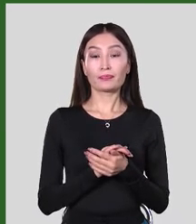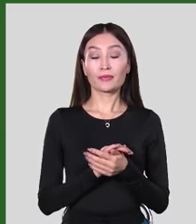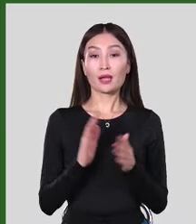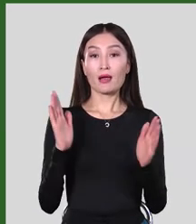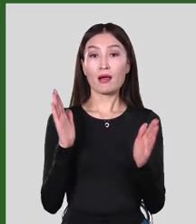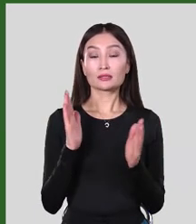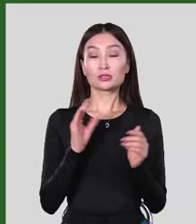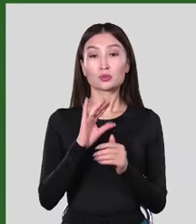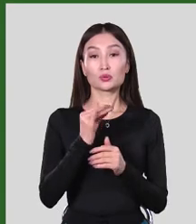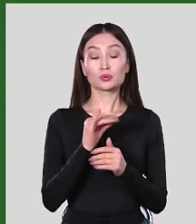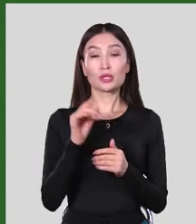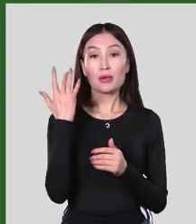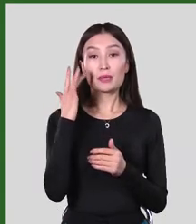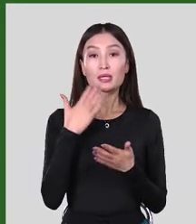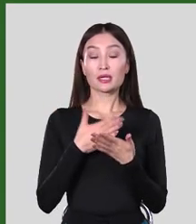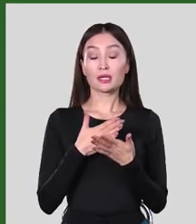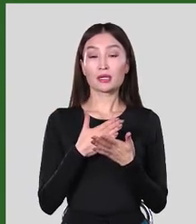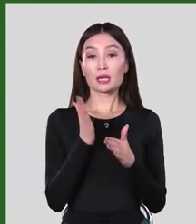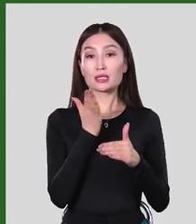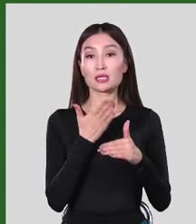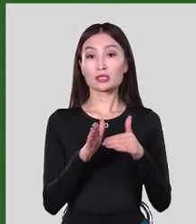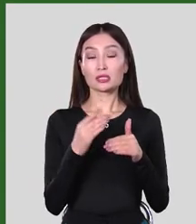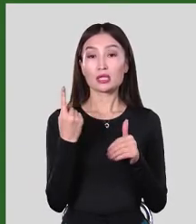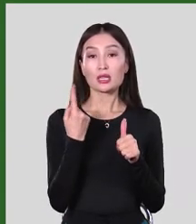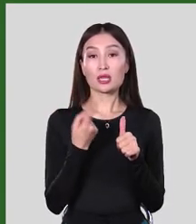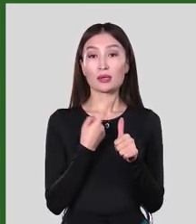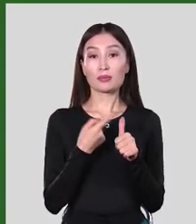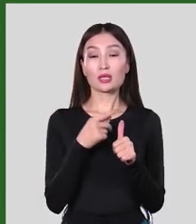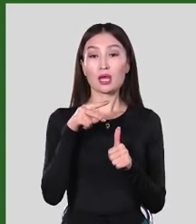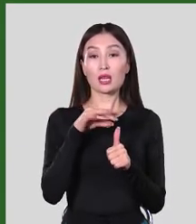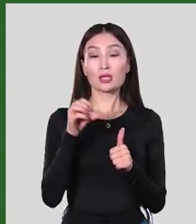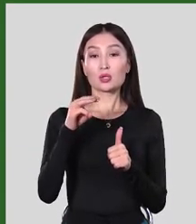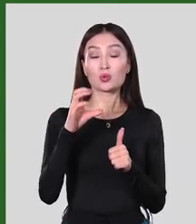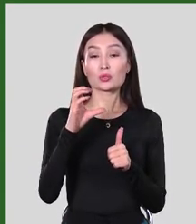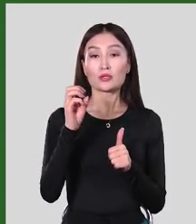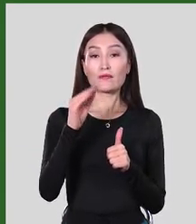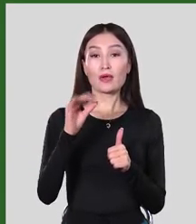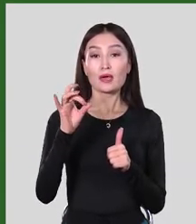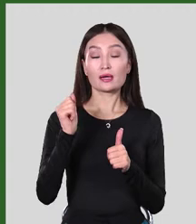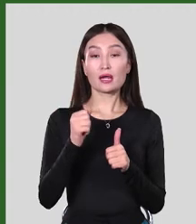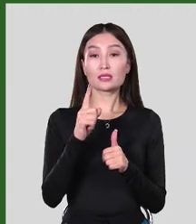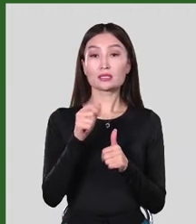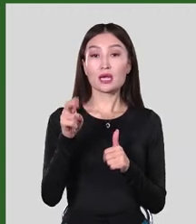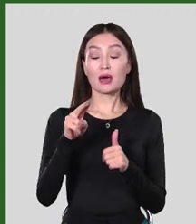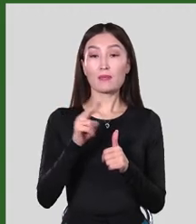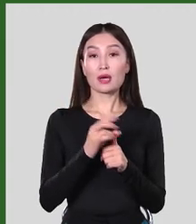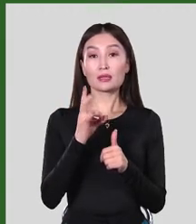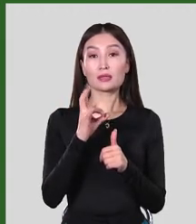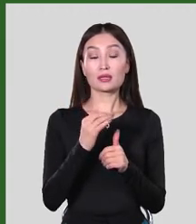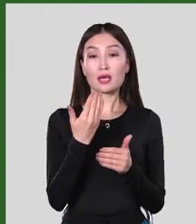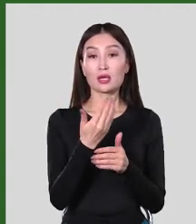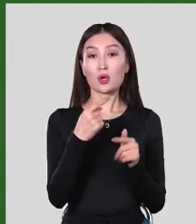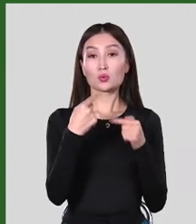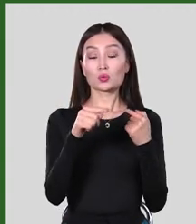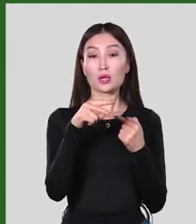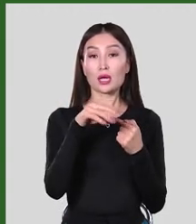Континент Южная Америка является частью одноименной литосферной плиты. С запада на нее надвигается